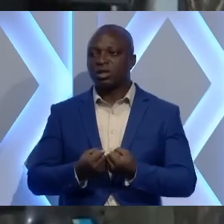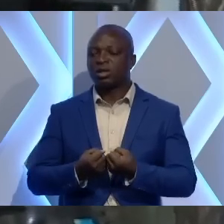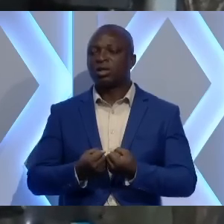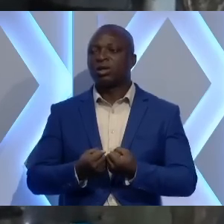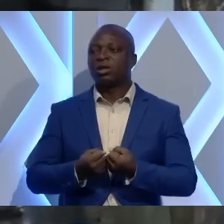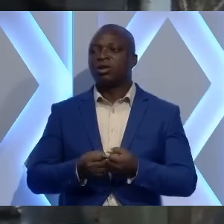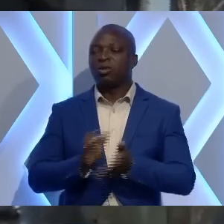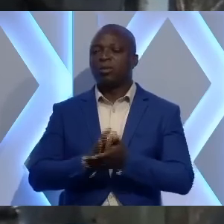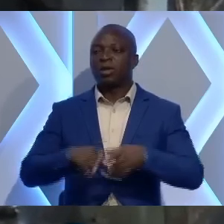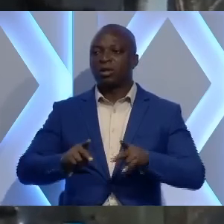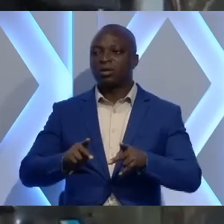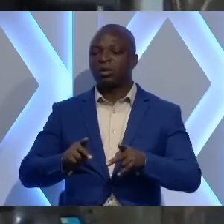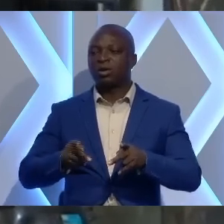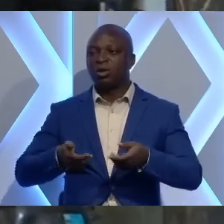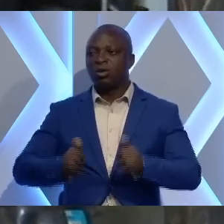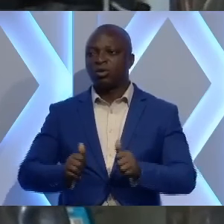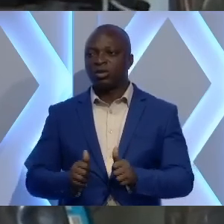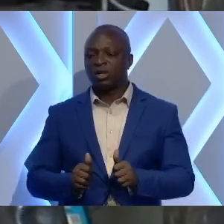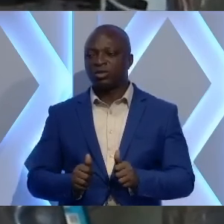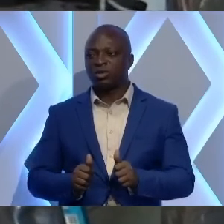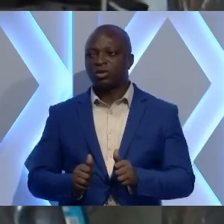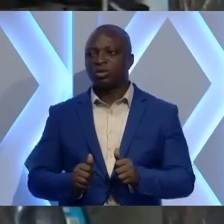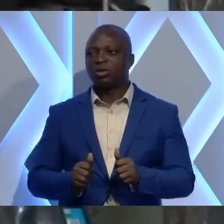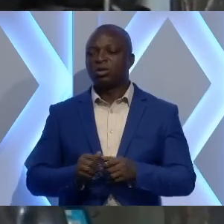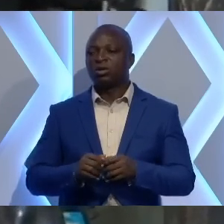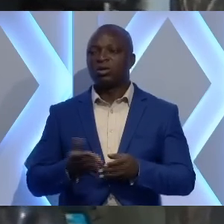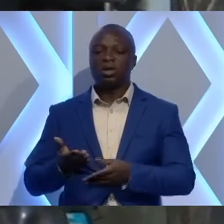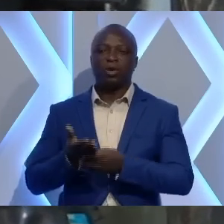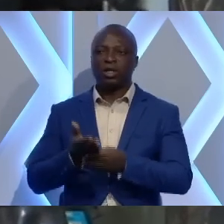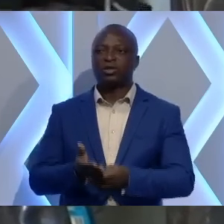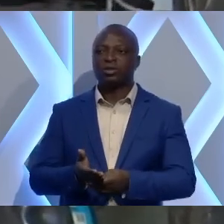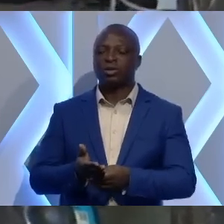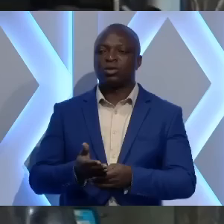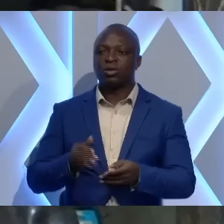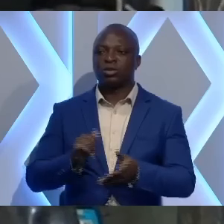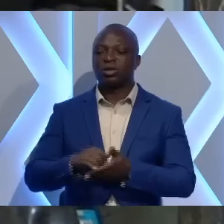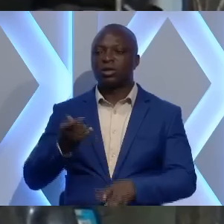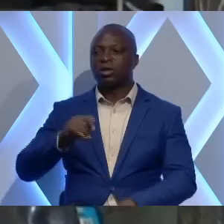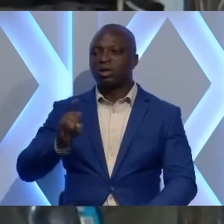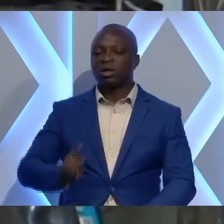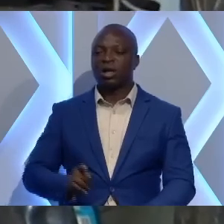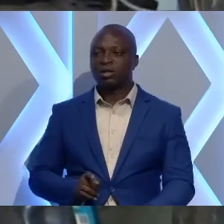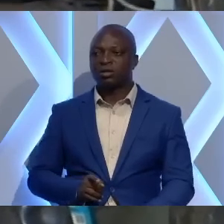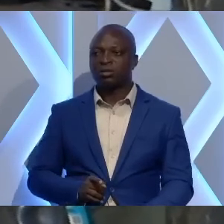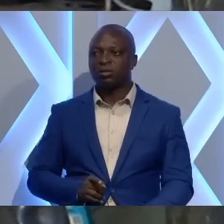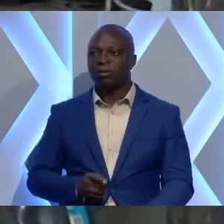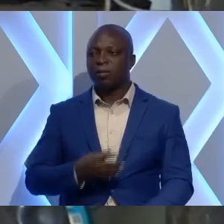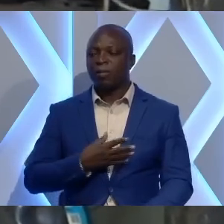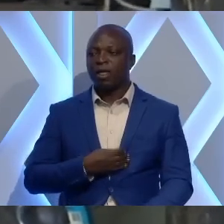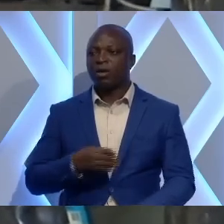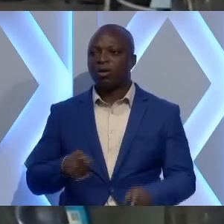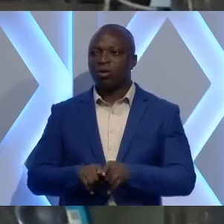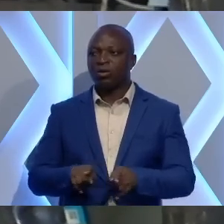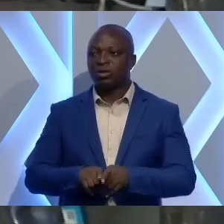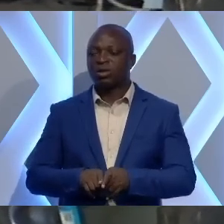l'agrément, l'autorisation d'importation de ces gaz HFC et